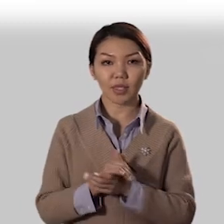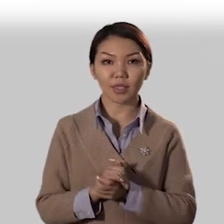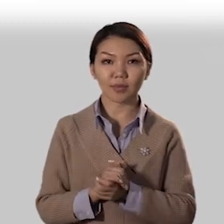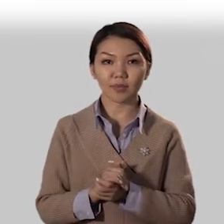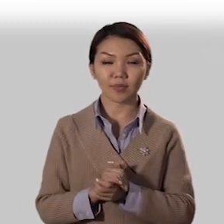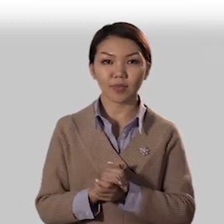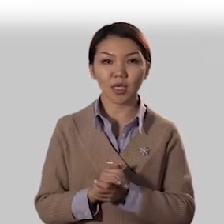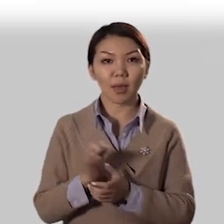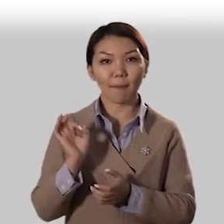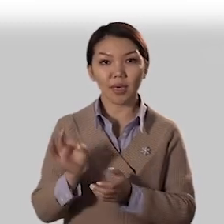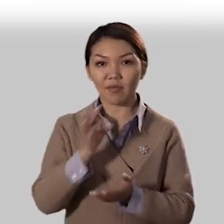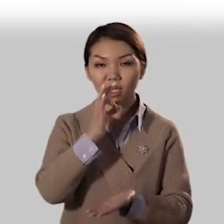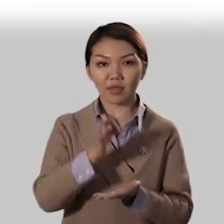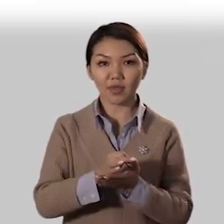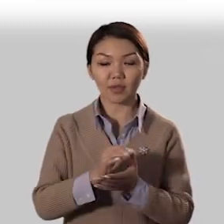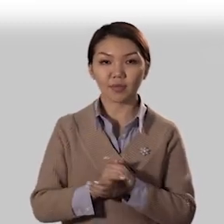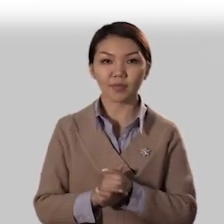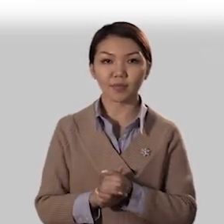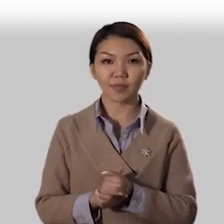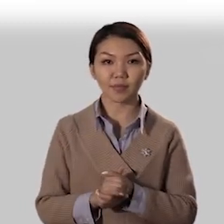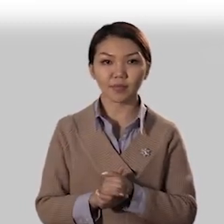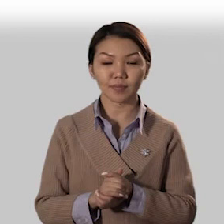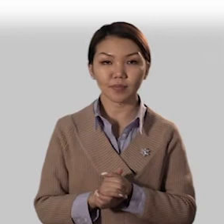с прилагательным слова шимпанзе